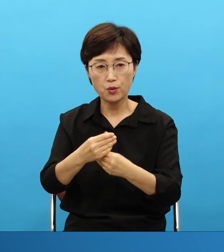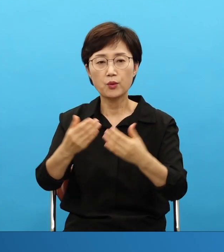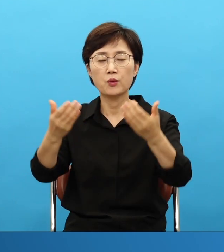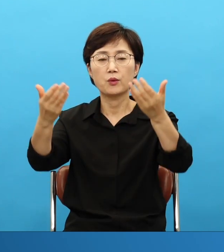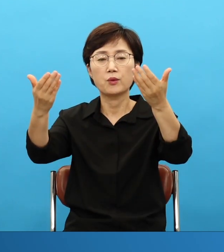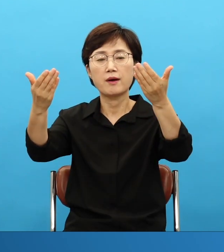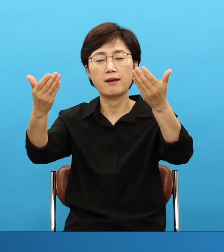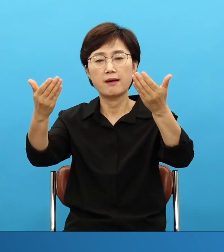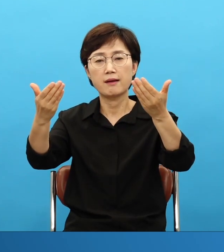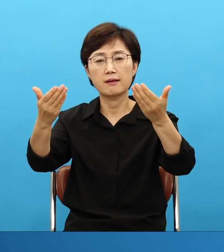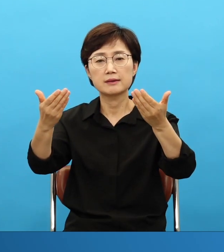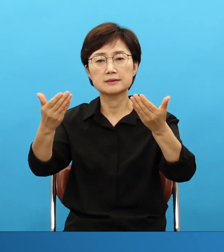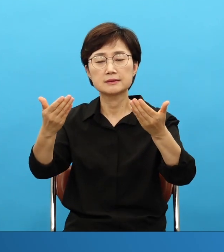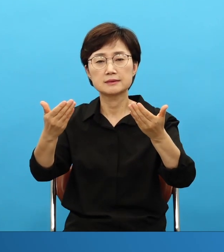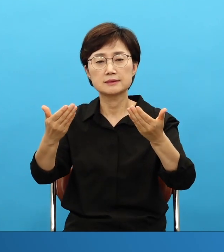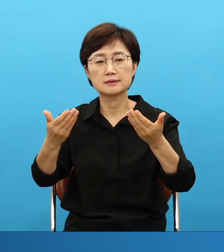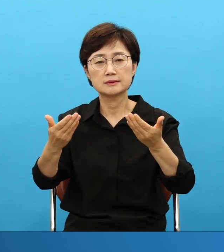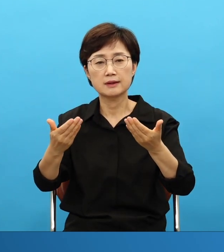영게